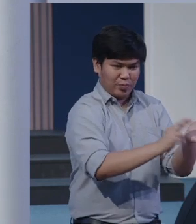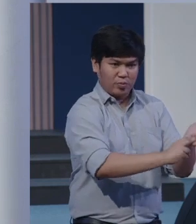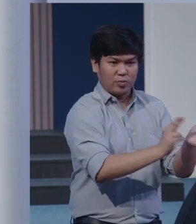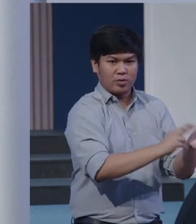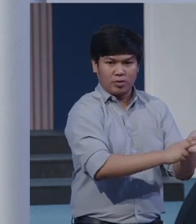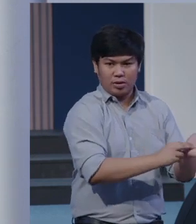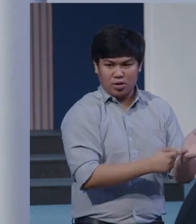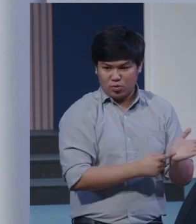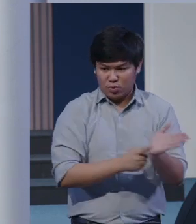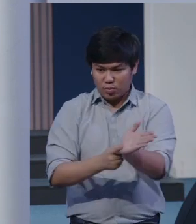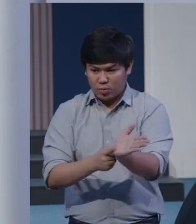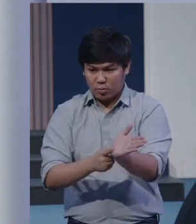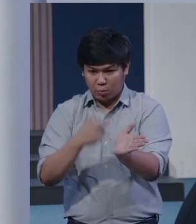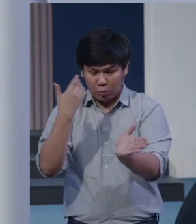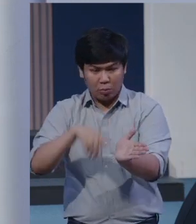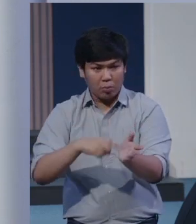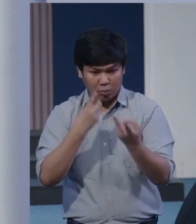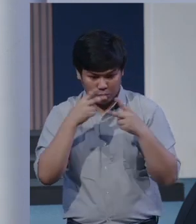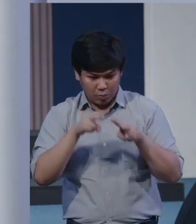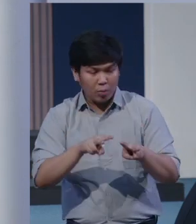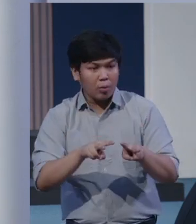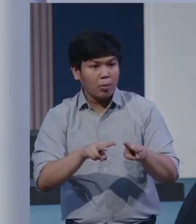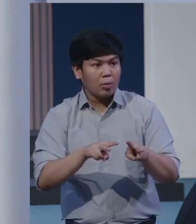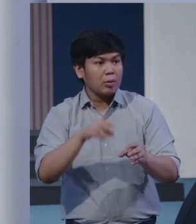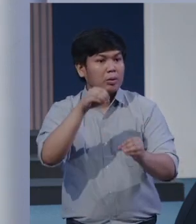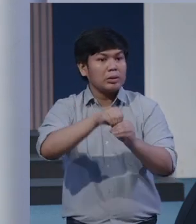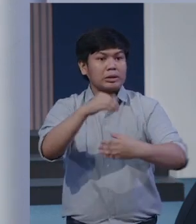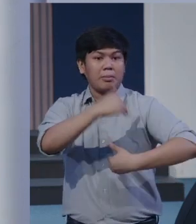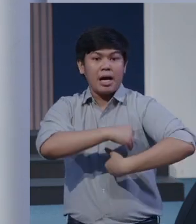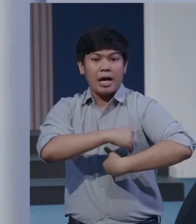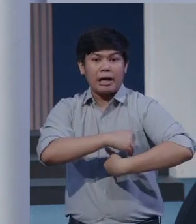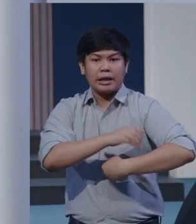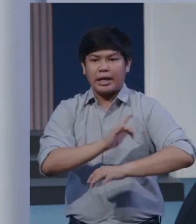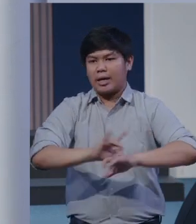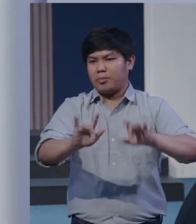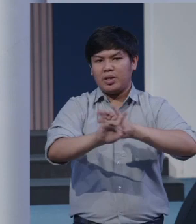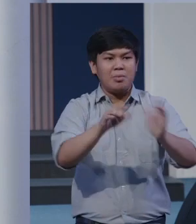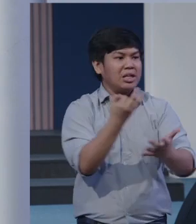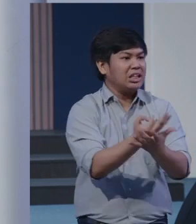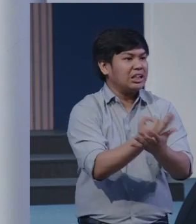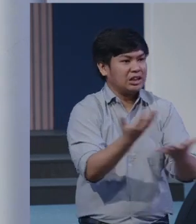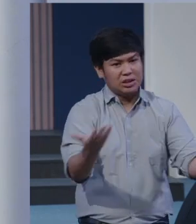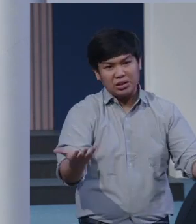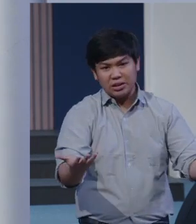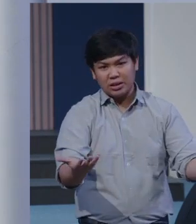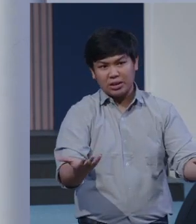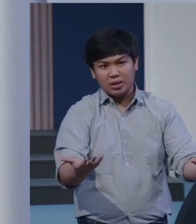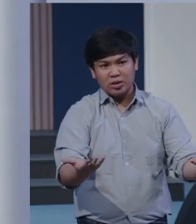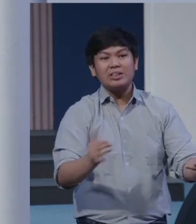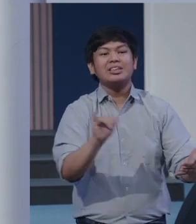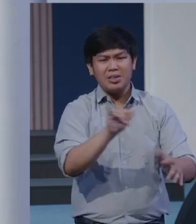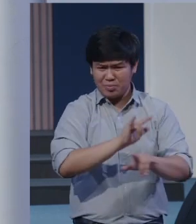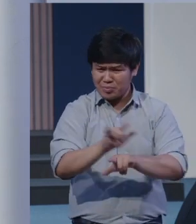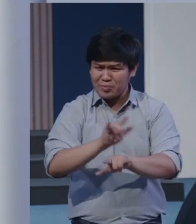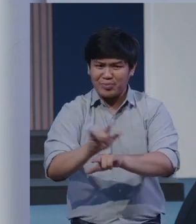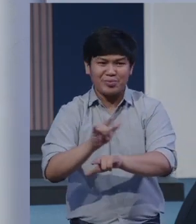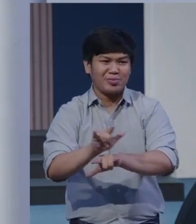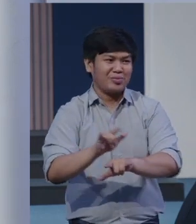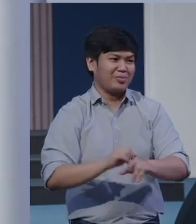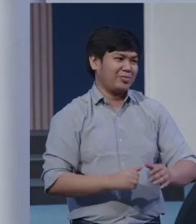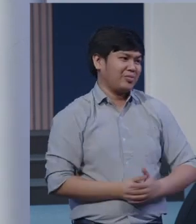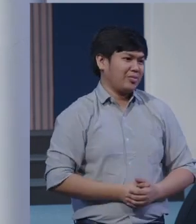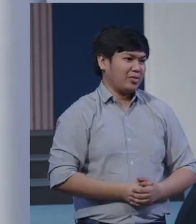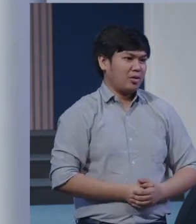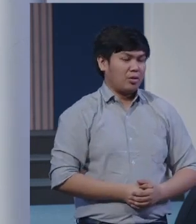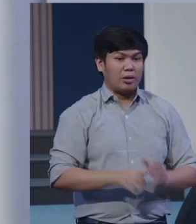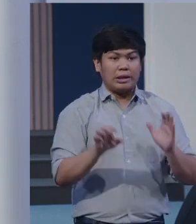ican niyo padadala niyo hindi niyo naman ibibigay o kaya mali ang PETA no Alam niyo yung